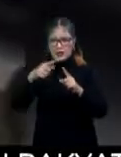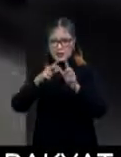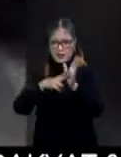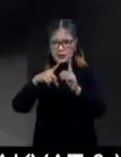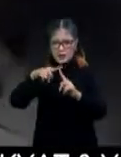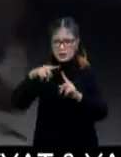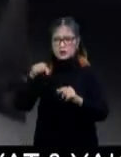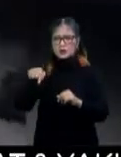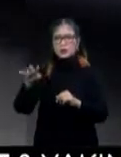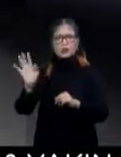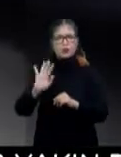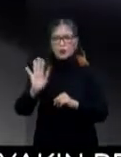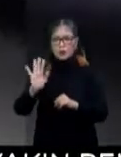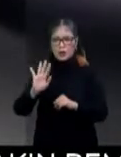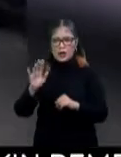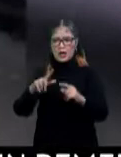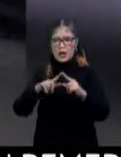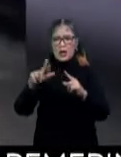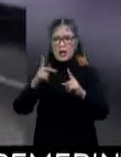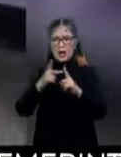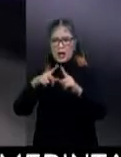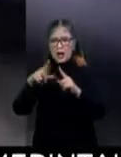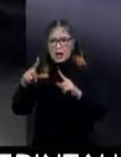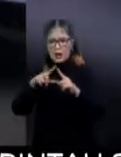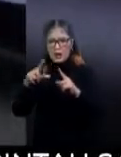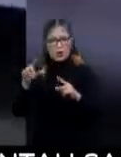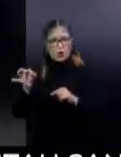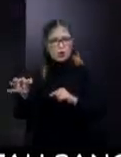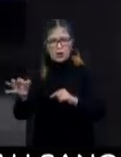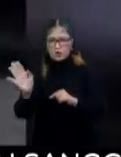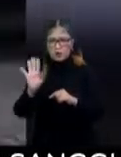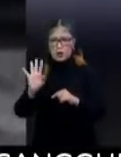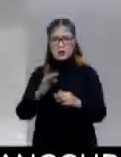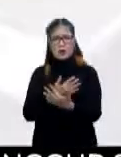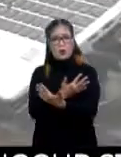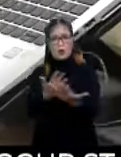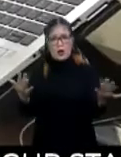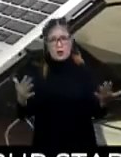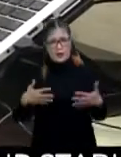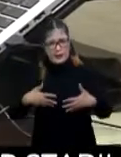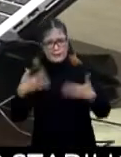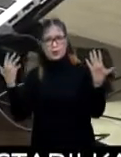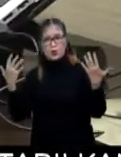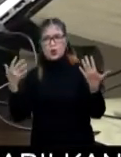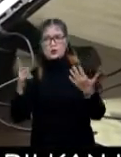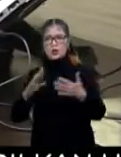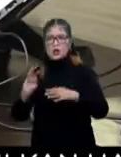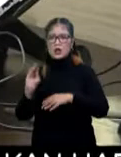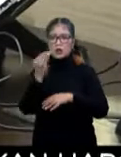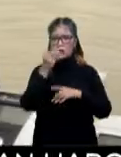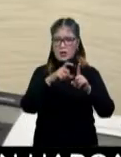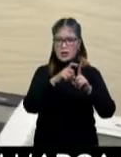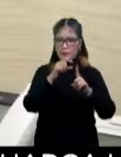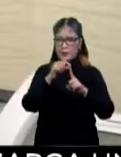Gedung DPRD dan Bundaran alun-alun Tugu kota Malang ini membuang heboh far Janet Ketua DPP Partai perindo